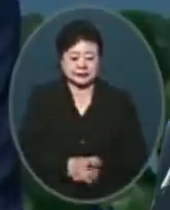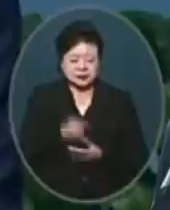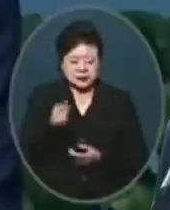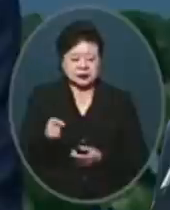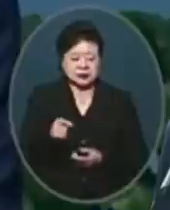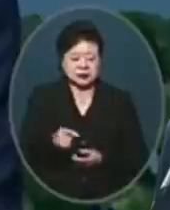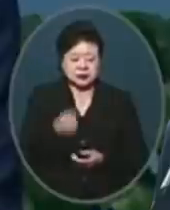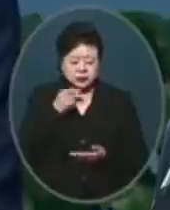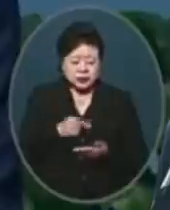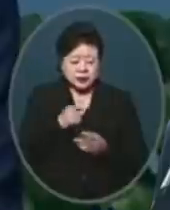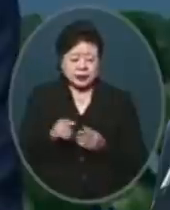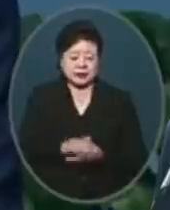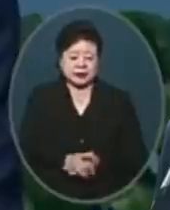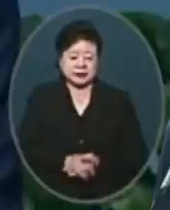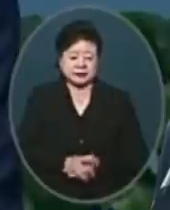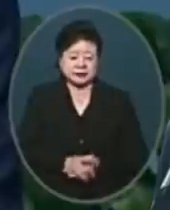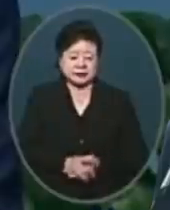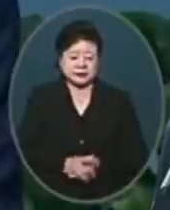그것을 더 쉽게 말하면